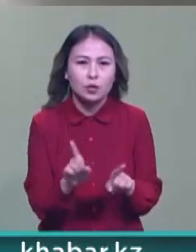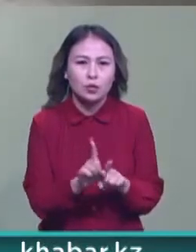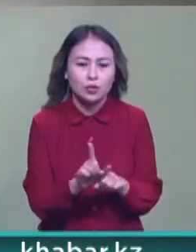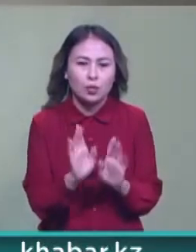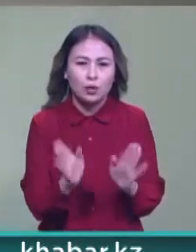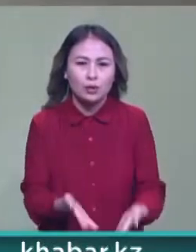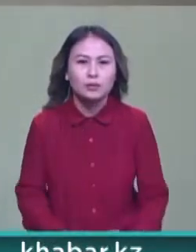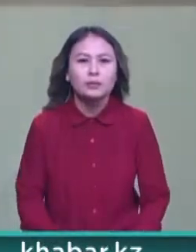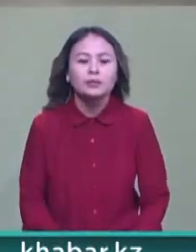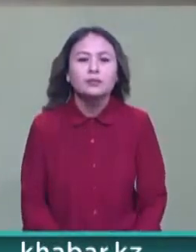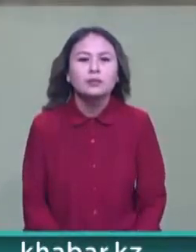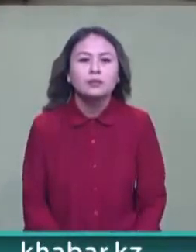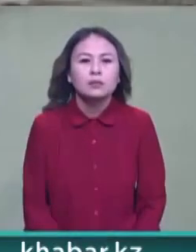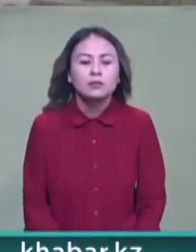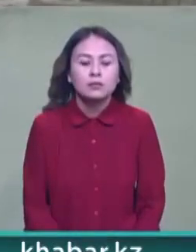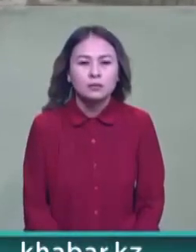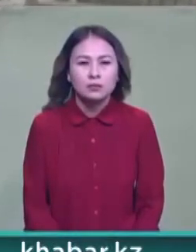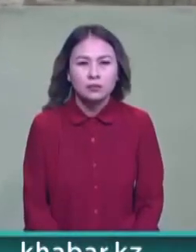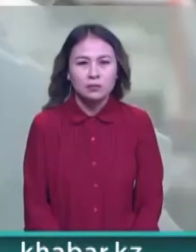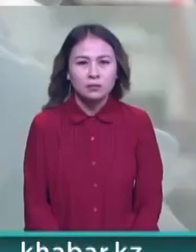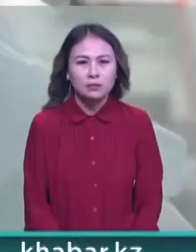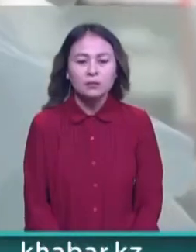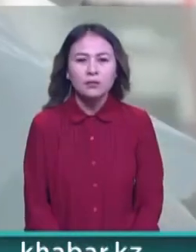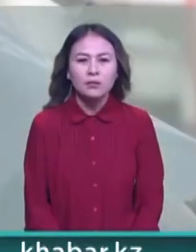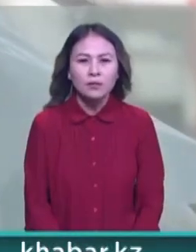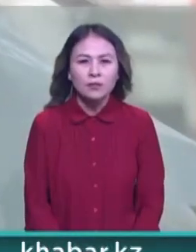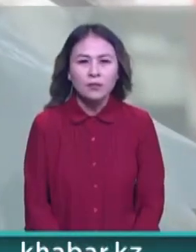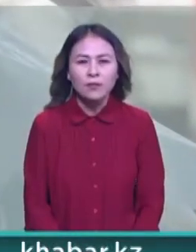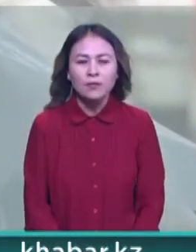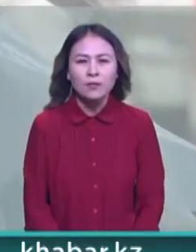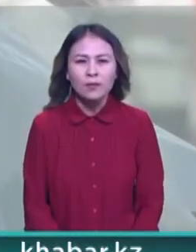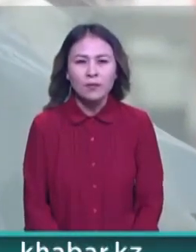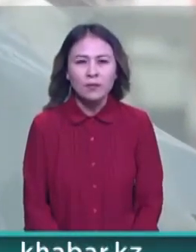шығарылмақ. Нұрбек Байбосын, Нұрмахан Мұсатов, Нұрмахан Бекмұратов, хабар Шымкенттен.